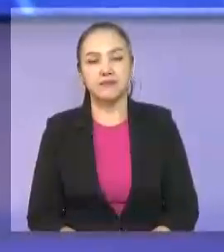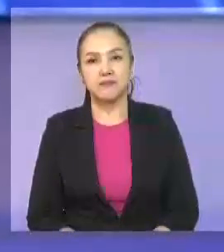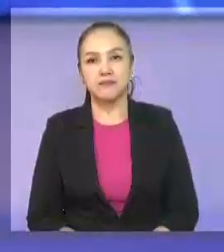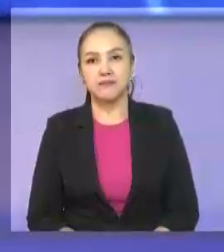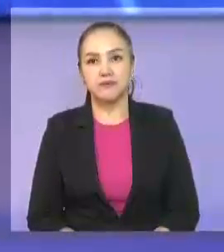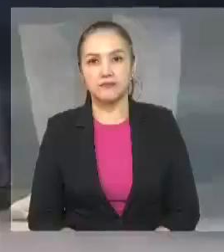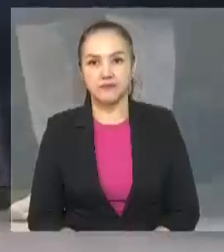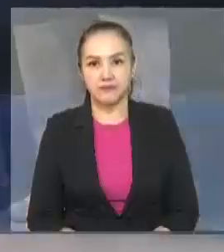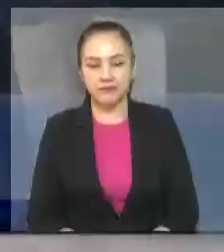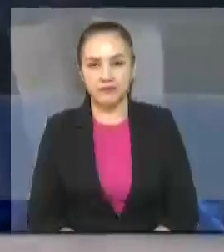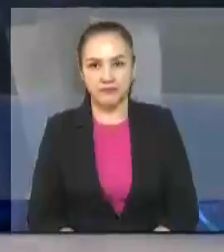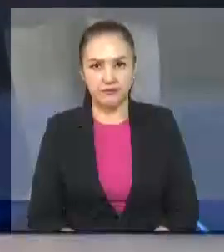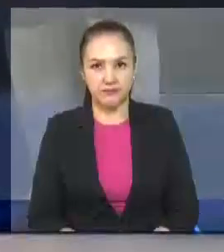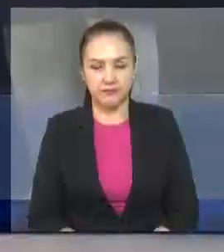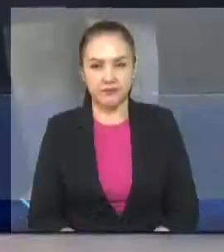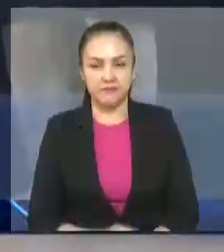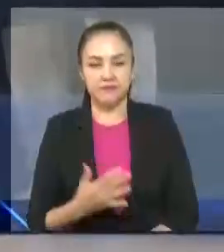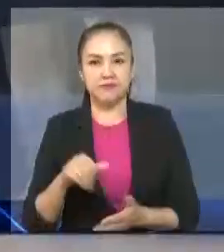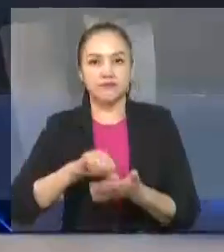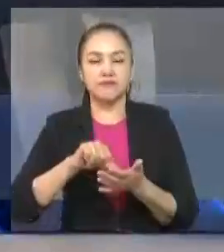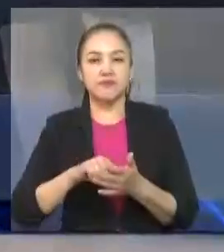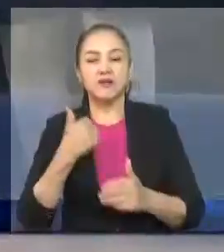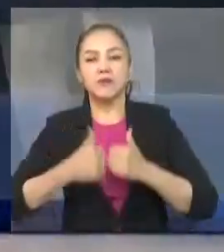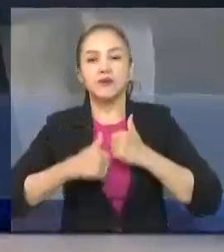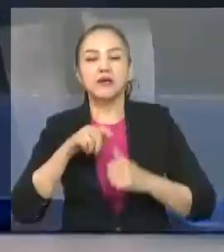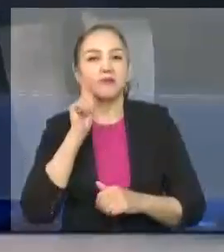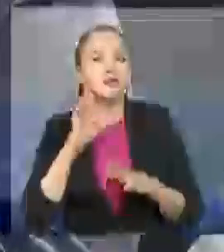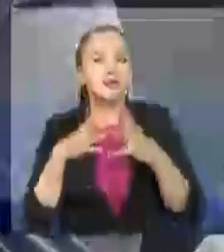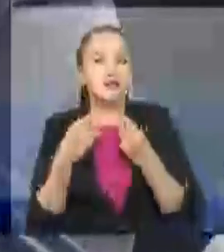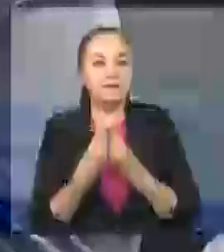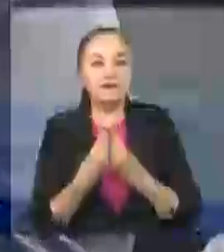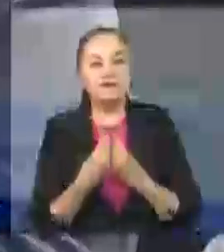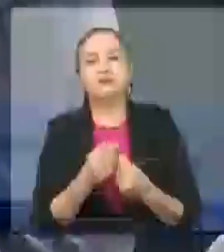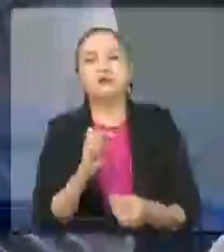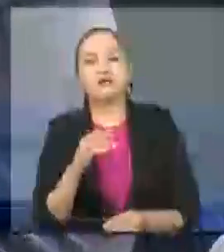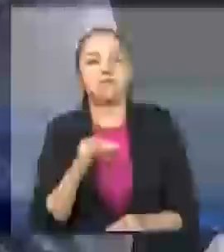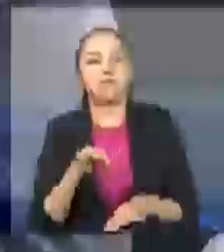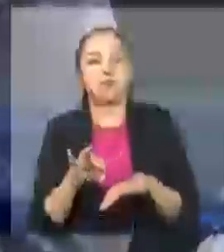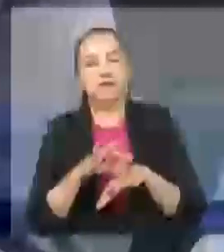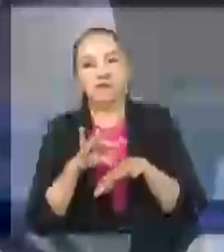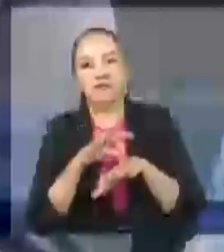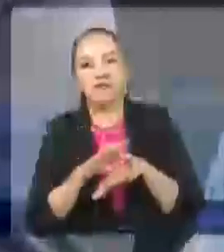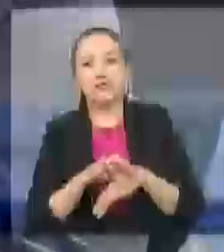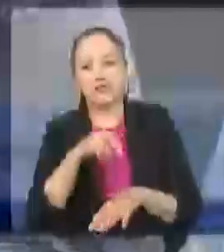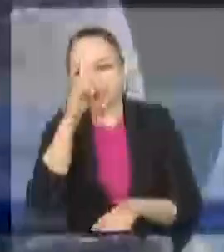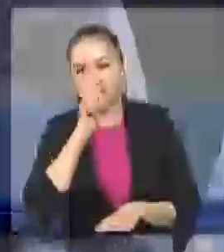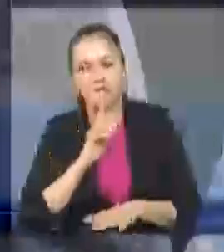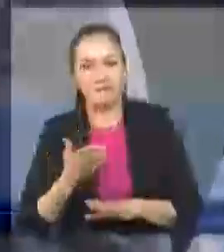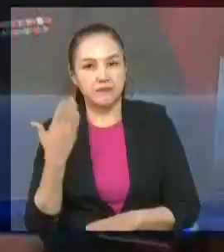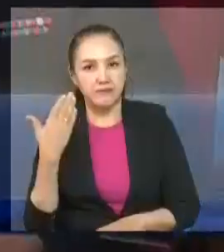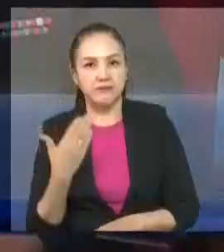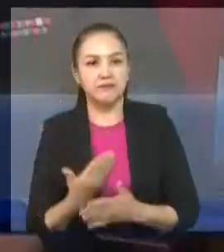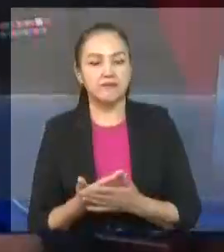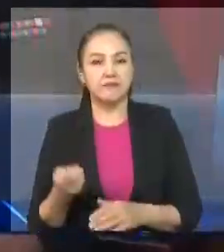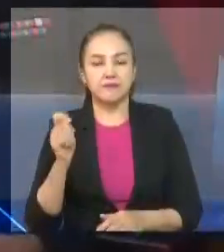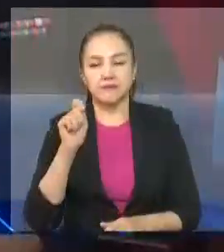материале. В числе участников конкурса молодая семья Сагынтаевых. Супруги заключили брак буквально месяц назад. И